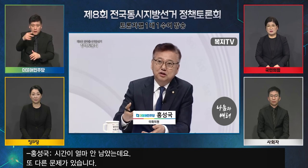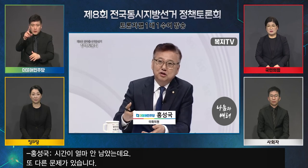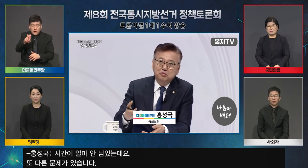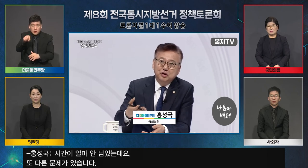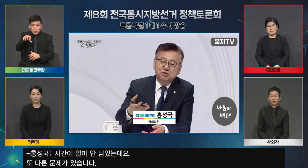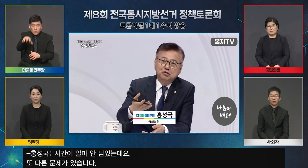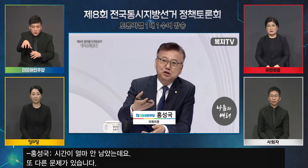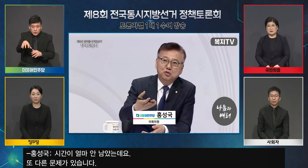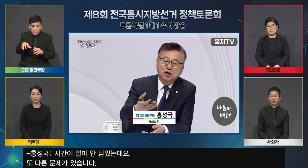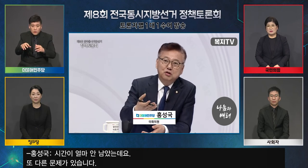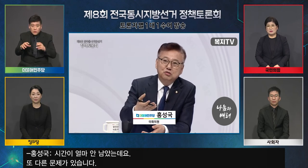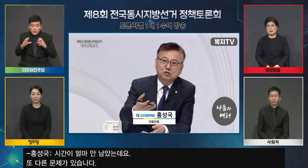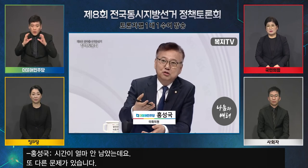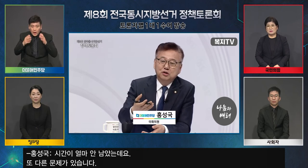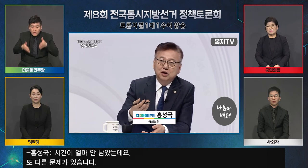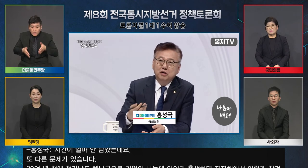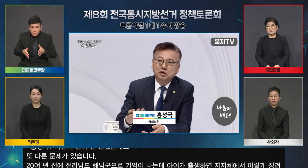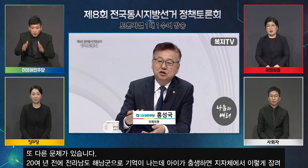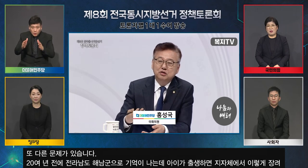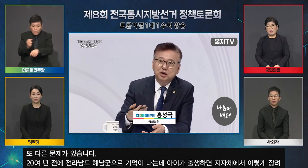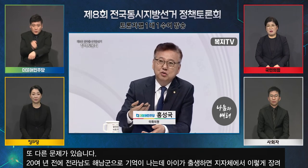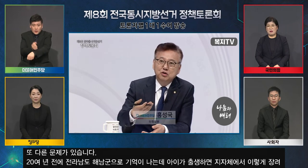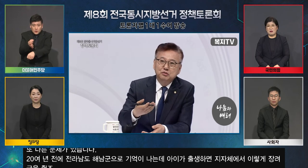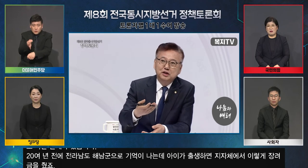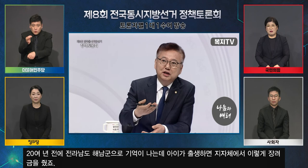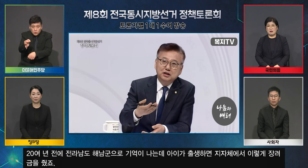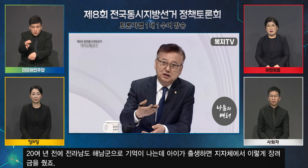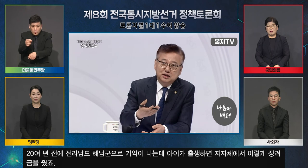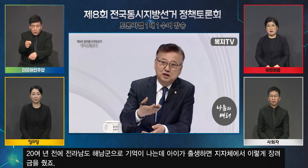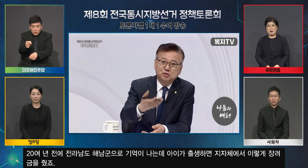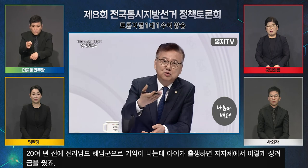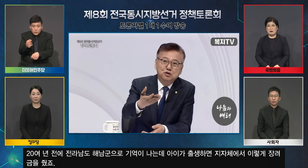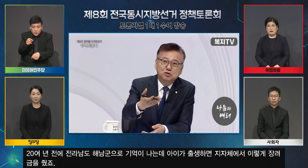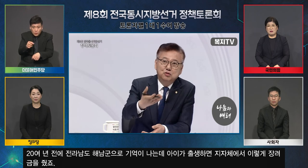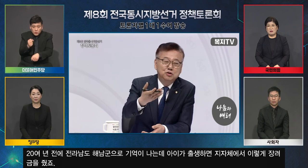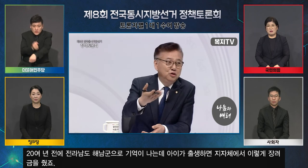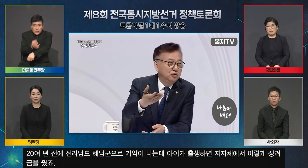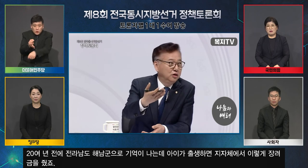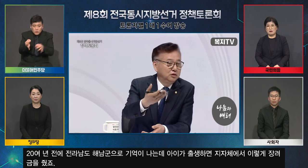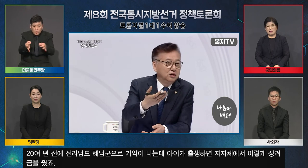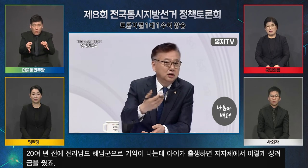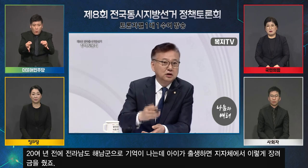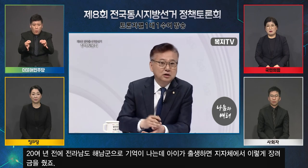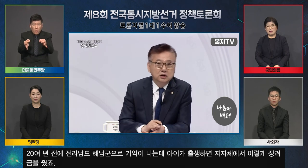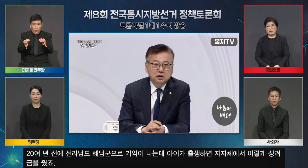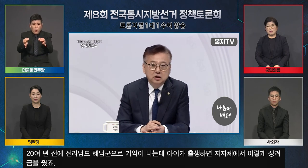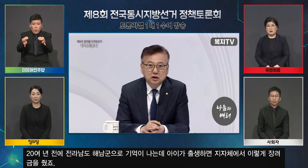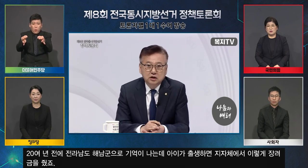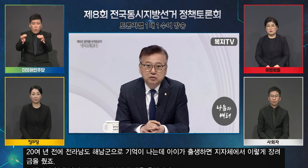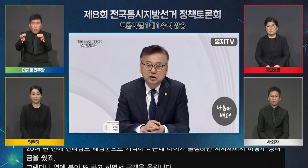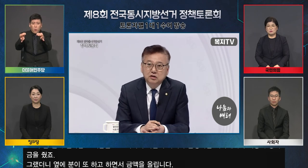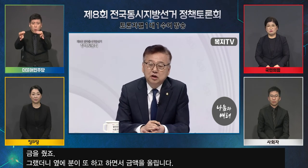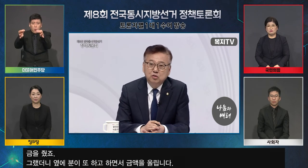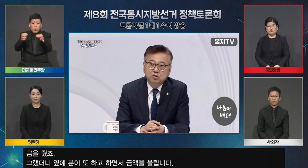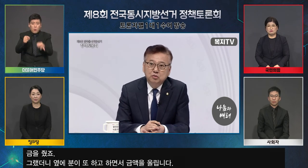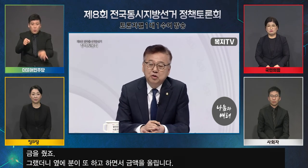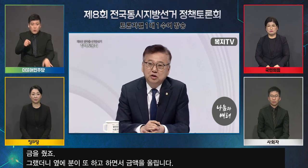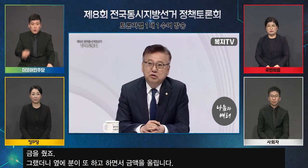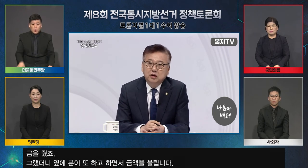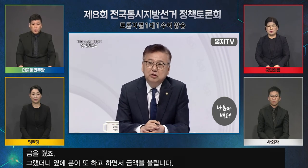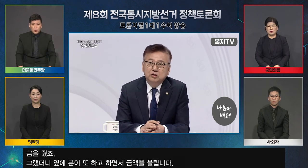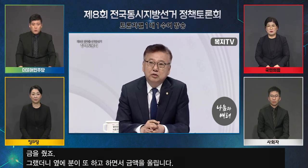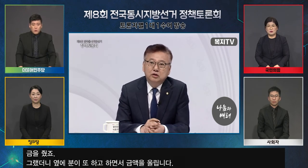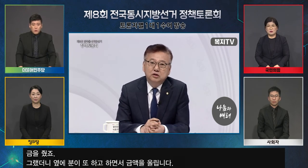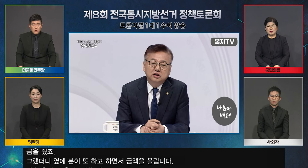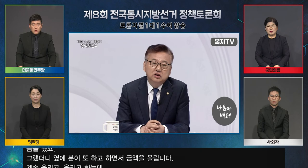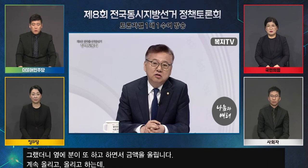그랬더니 옆에 군이 또 하고 하면서 금액을 올립니다. 계속 올리고 올리고 하는데 이게 완전히 제로썸